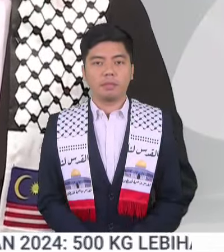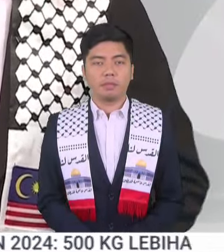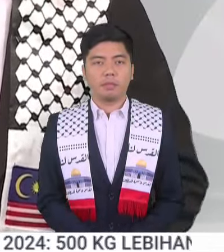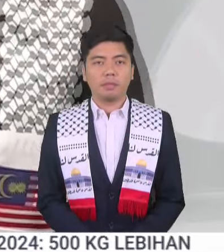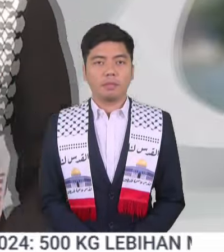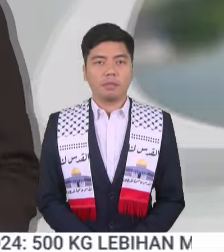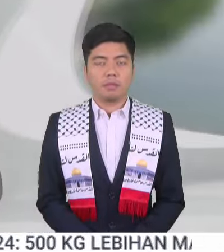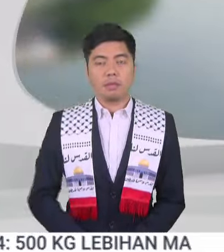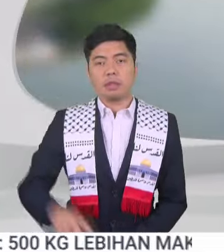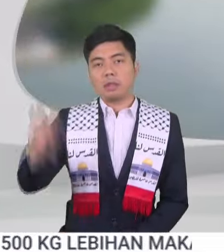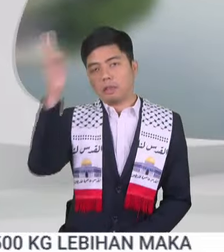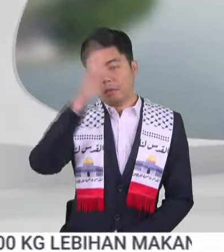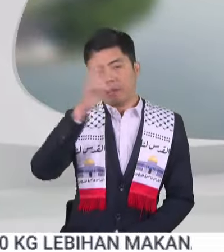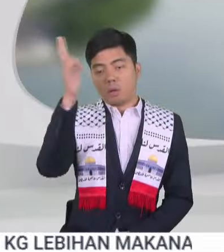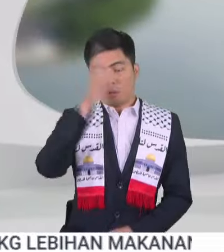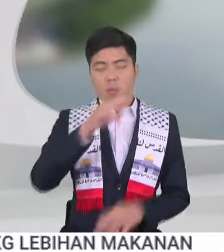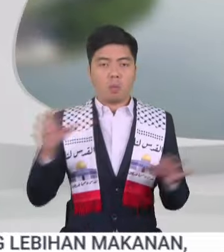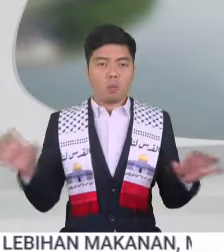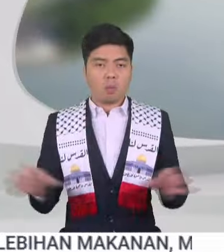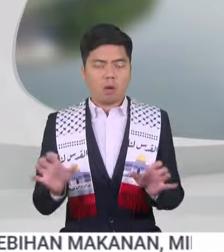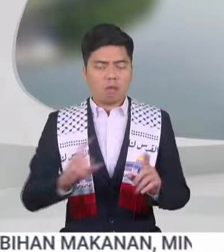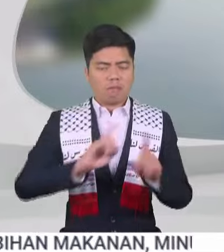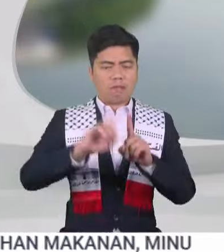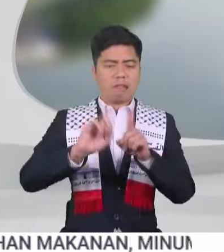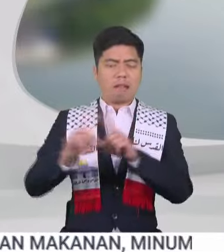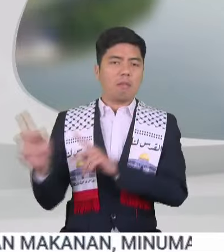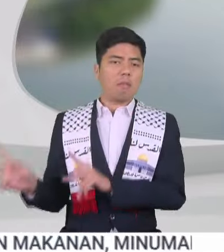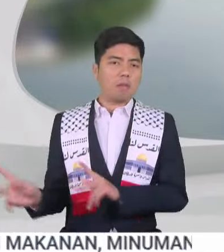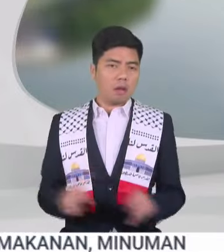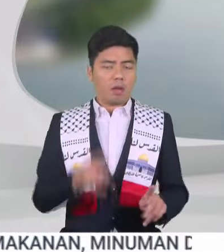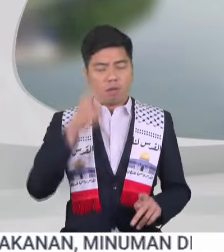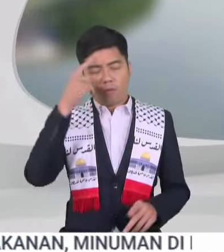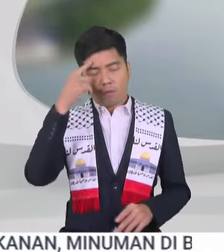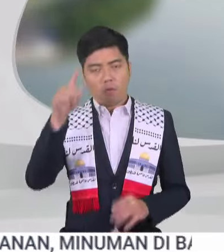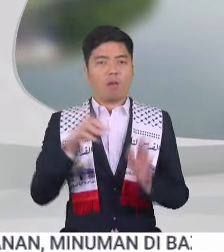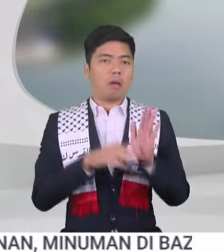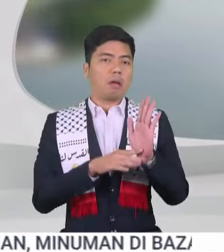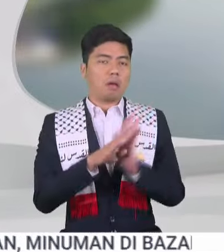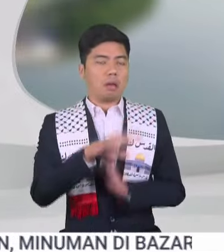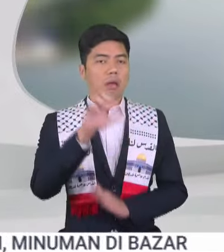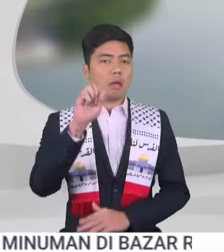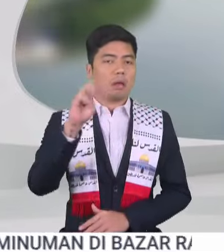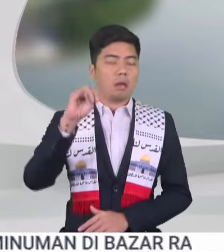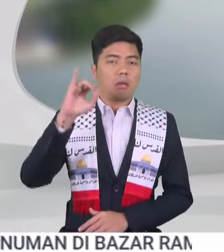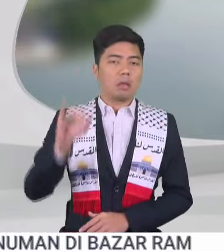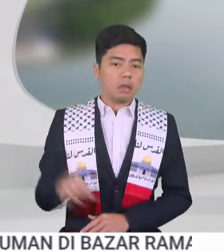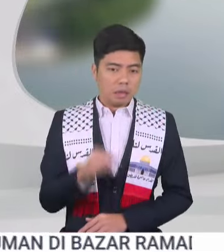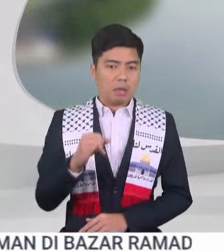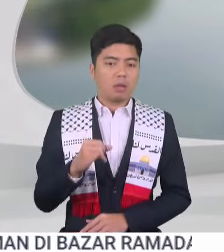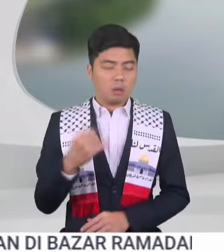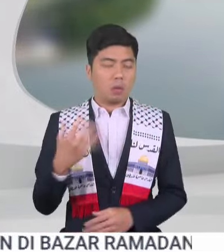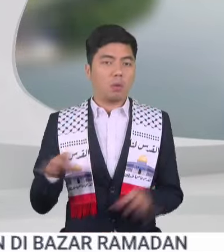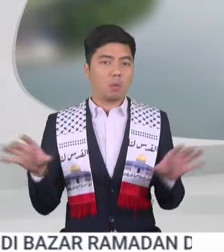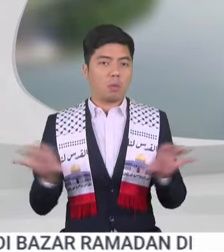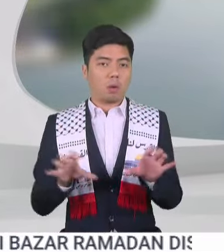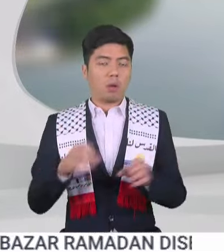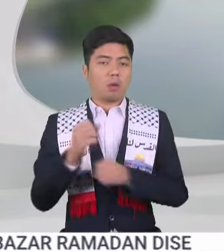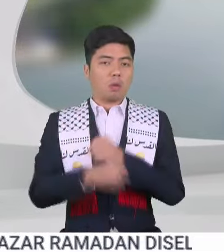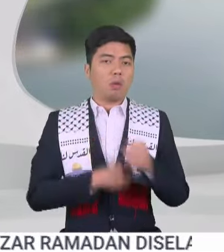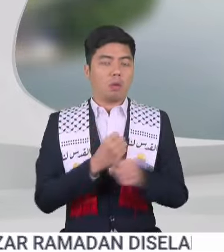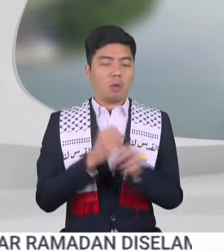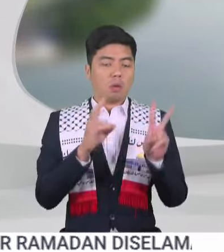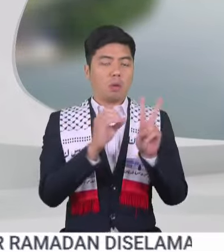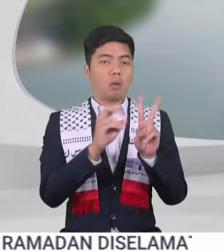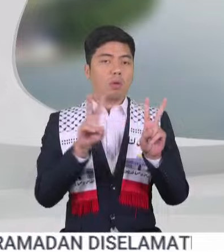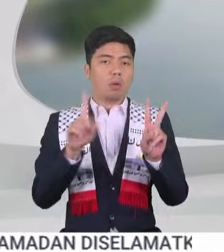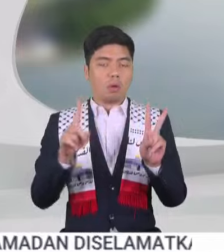Ya, sahih. Kerajaan Negeri komited melaksana segala perancangan dalam Pelan Pembangunan Sabah Maju Jaya SMJ yang dilancarkan pada tahun